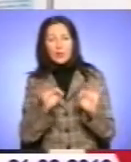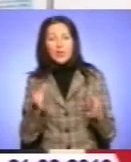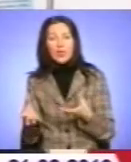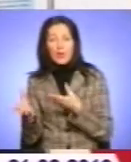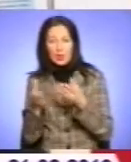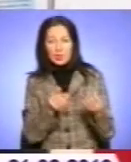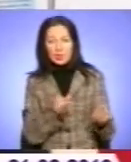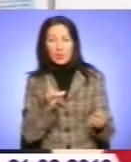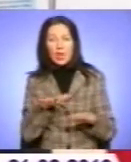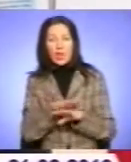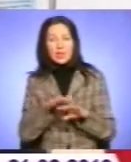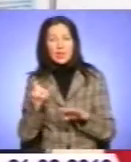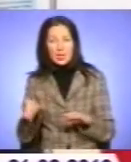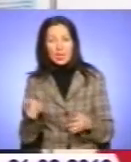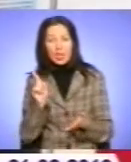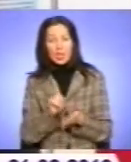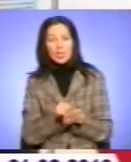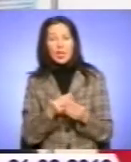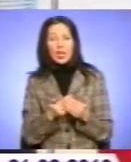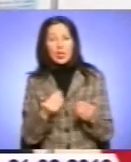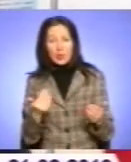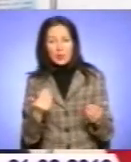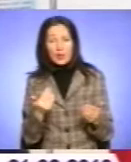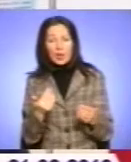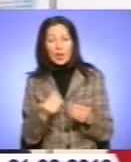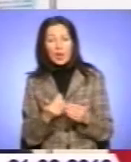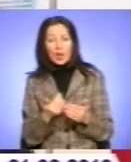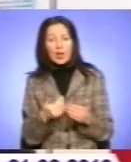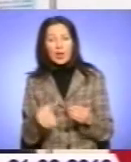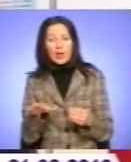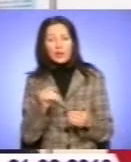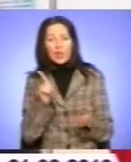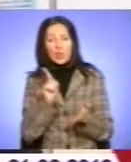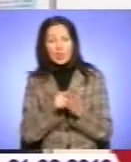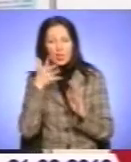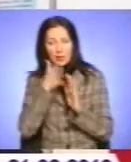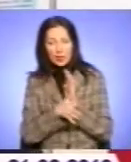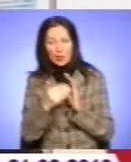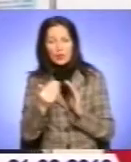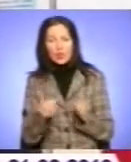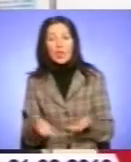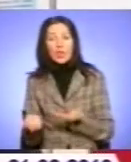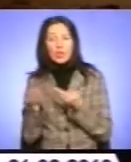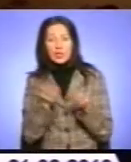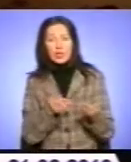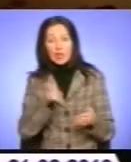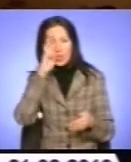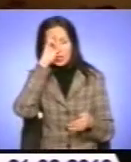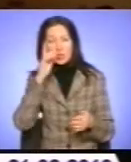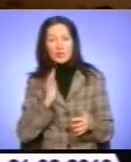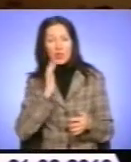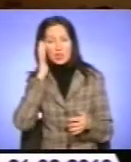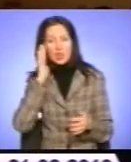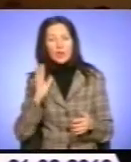на население, должны прежде всего осознавать, что они носители государственных идей.